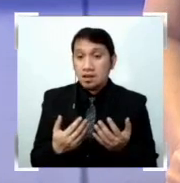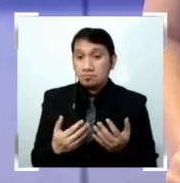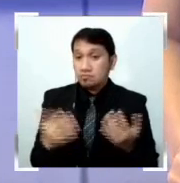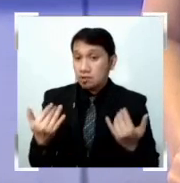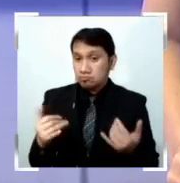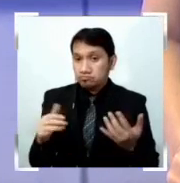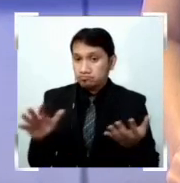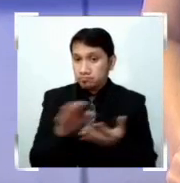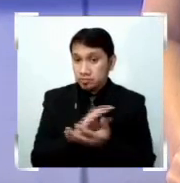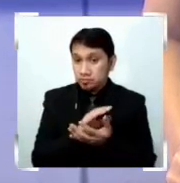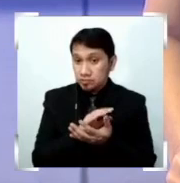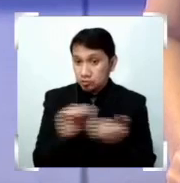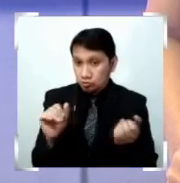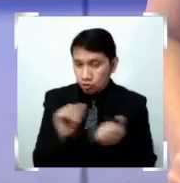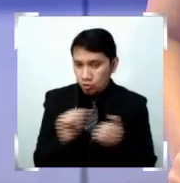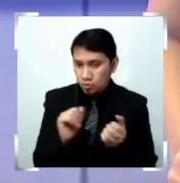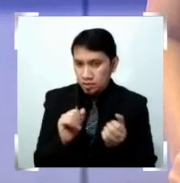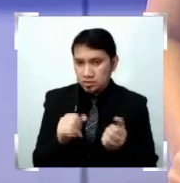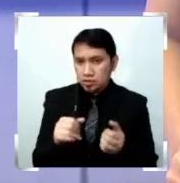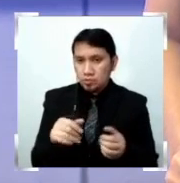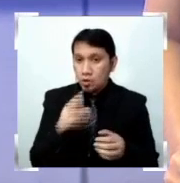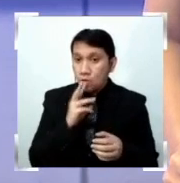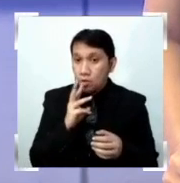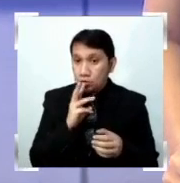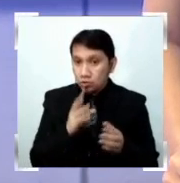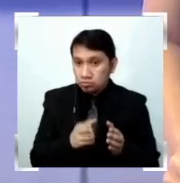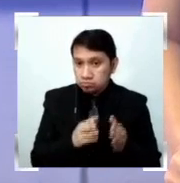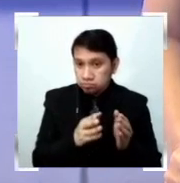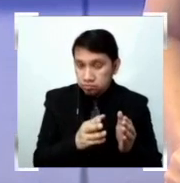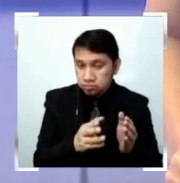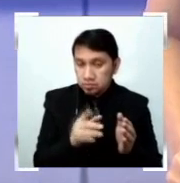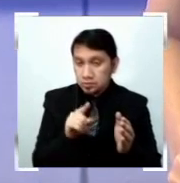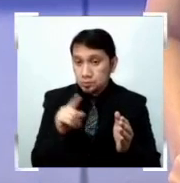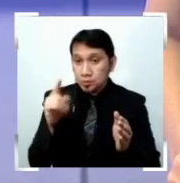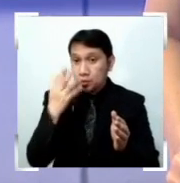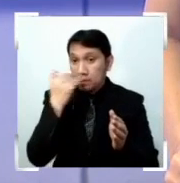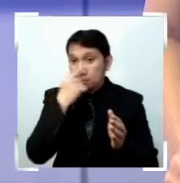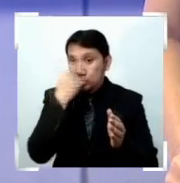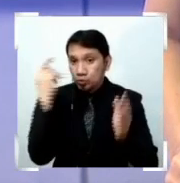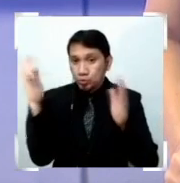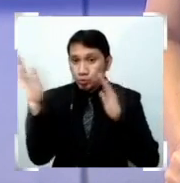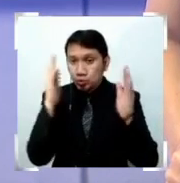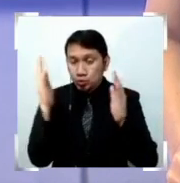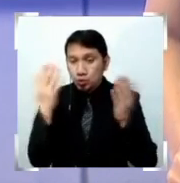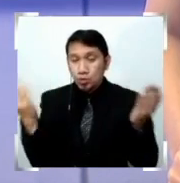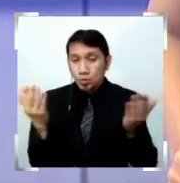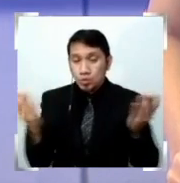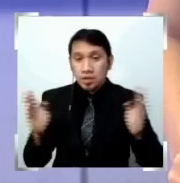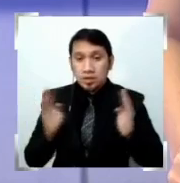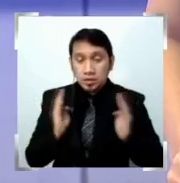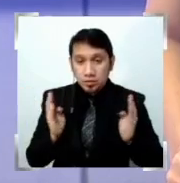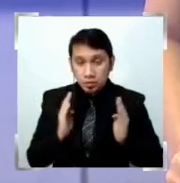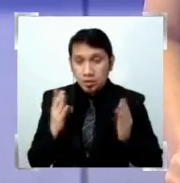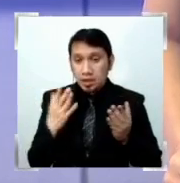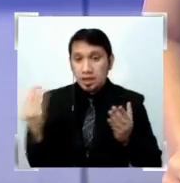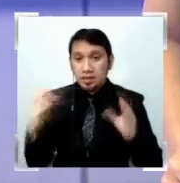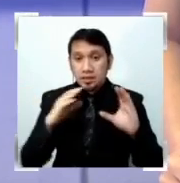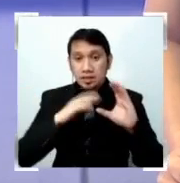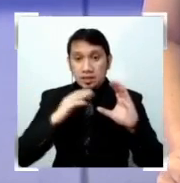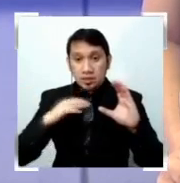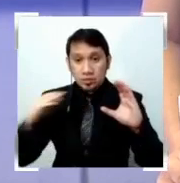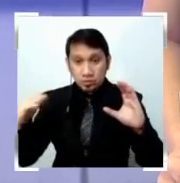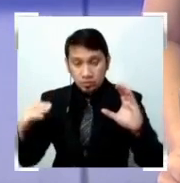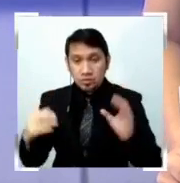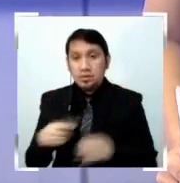dike ang tinitingnang dahilan sa matinding pinsalang dinulot ng Bagyong Maring sa Baguio City at Mangar, La Union. Hiling ng mga residente